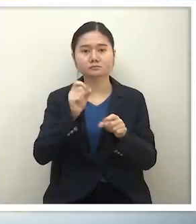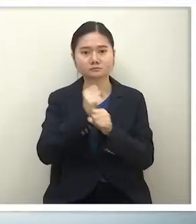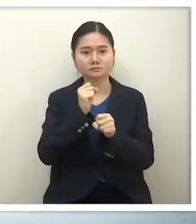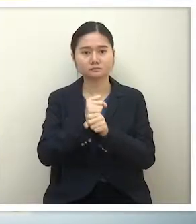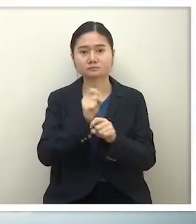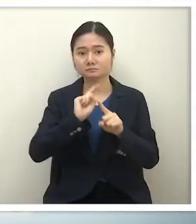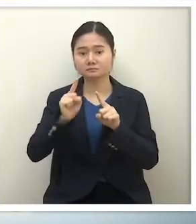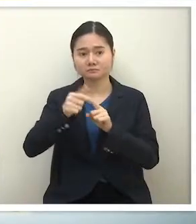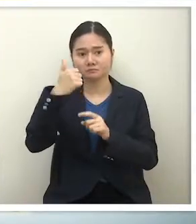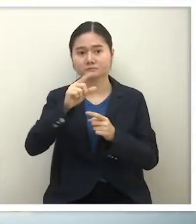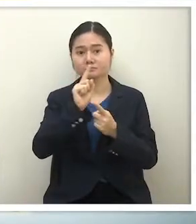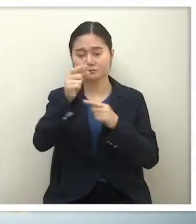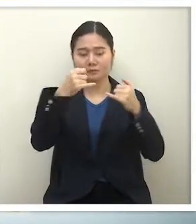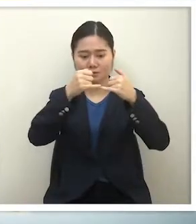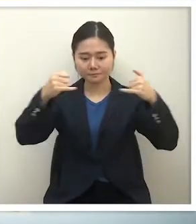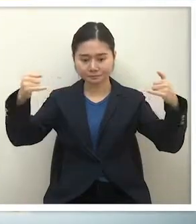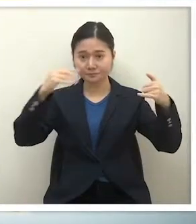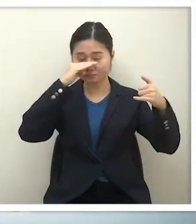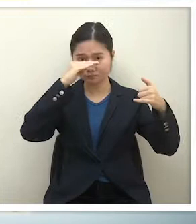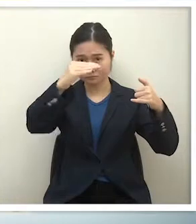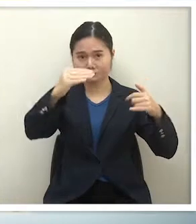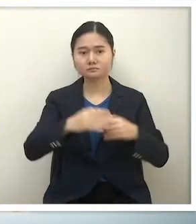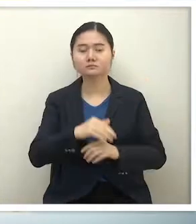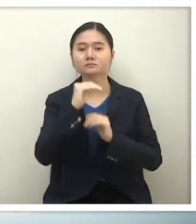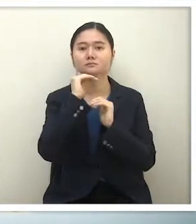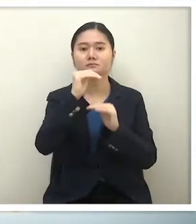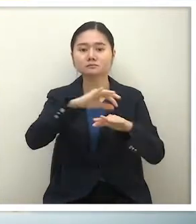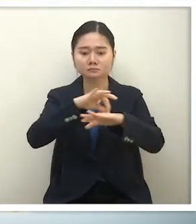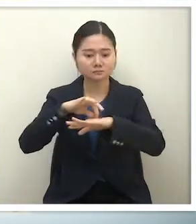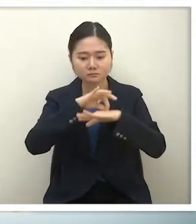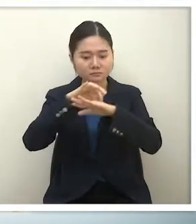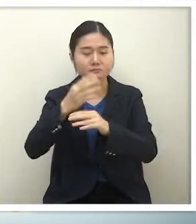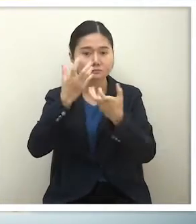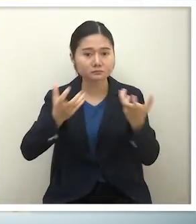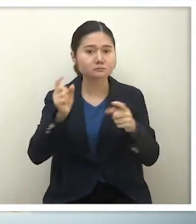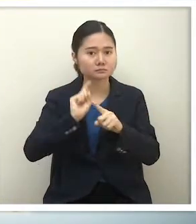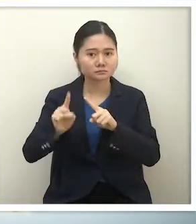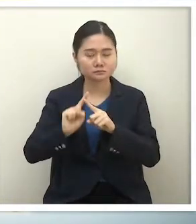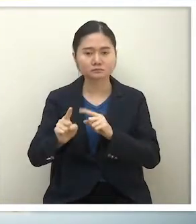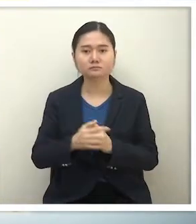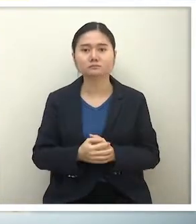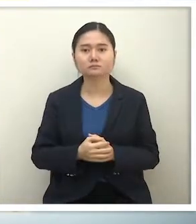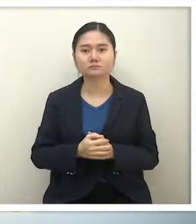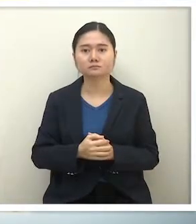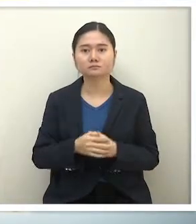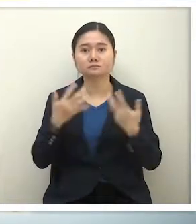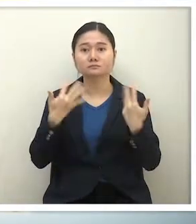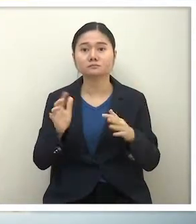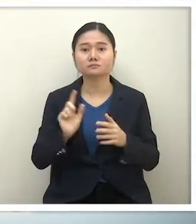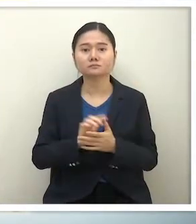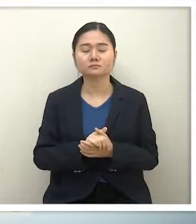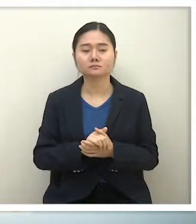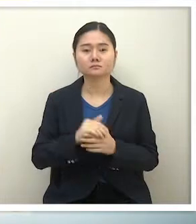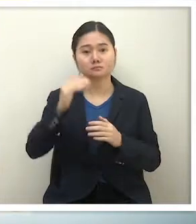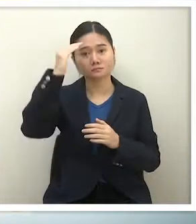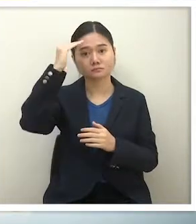ได้หนึ่งเราต้องลากเส้นนี้แล้วก็กำหนดจุดของวัตถุที่ตั้งอยู่แล้วก็ส่วน